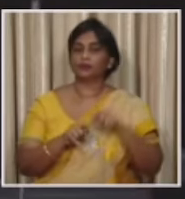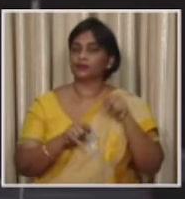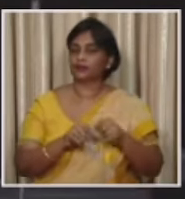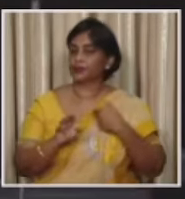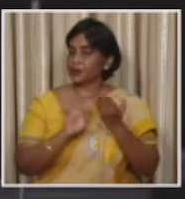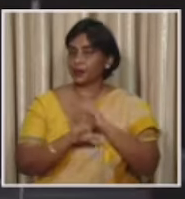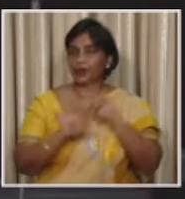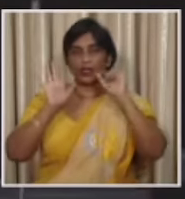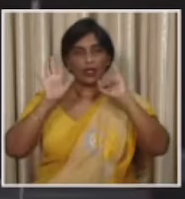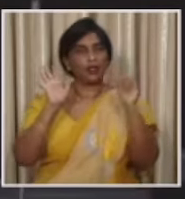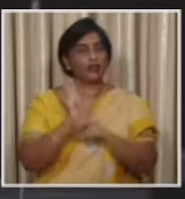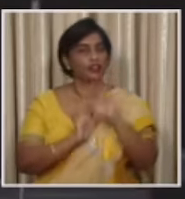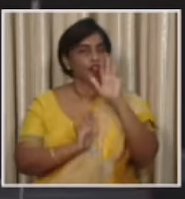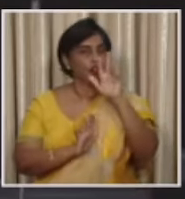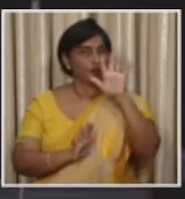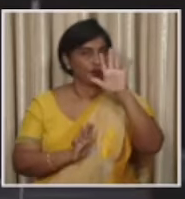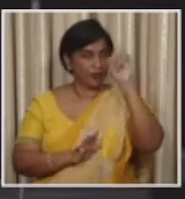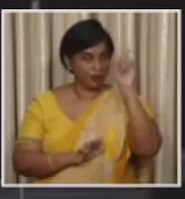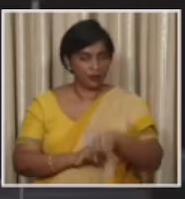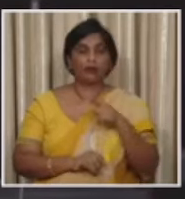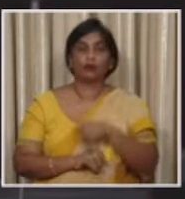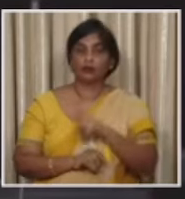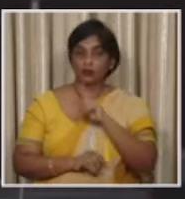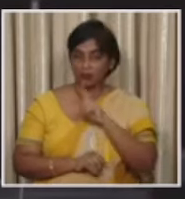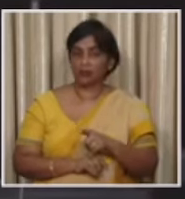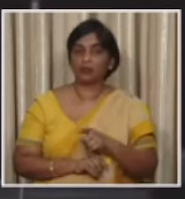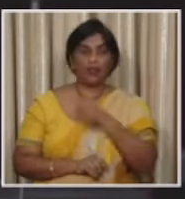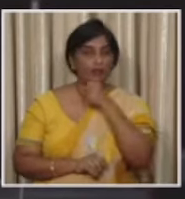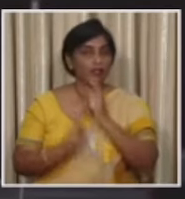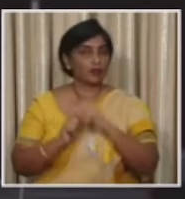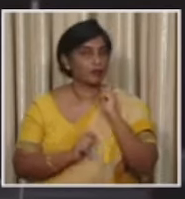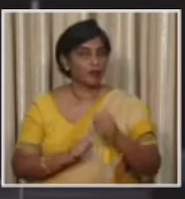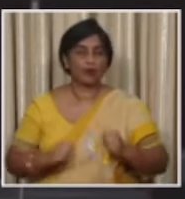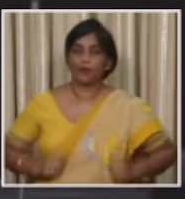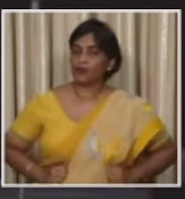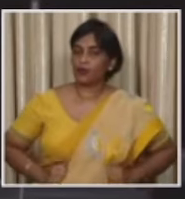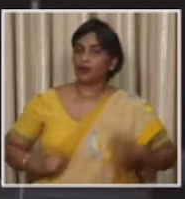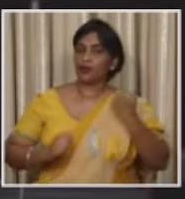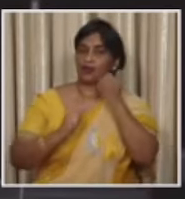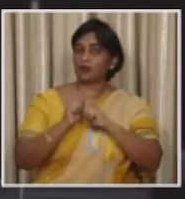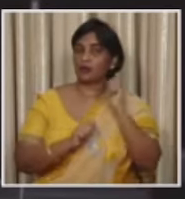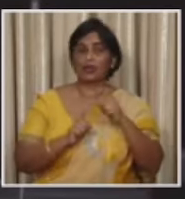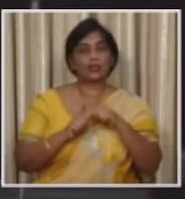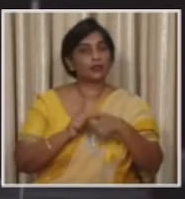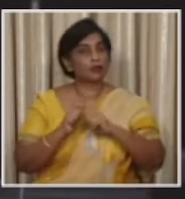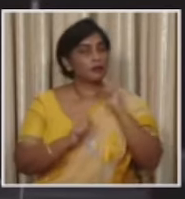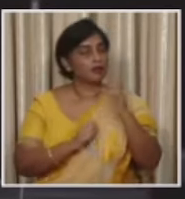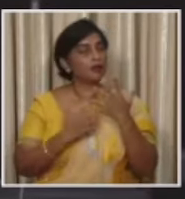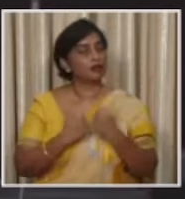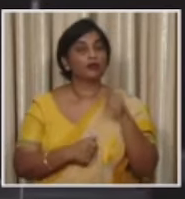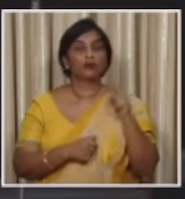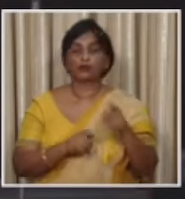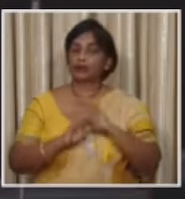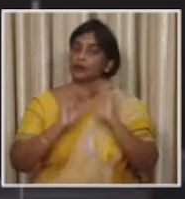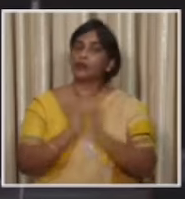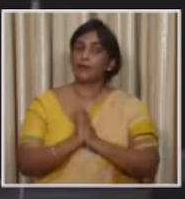පෙර 6,95,000 මේ කියන වැඩිහිටි දීමනාව, වකුගඩු රෝගී දීමනාව, ආබාධ දීමනාව ලැබුණා. මේ